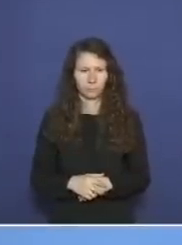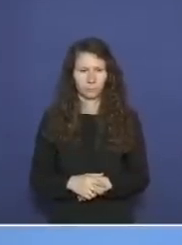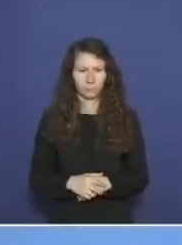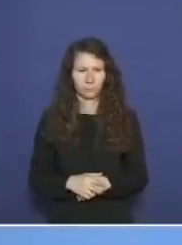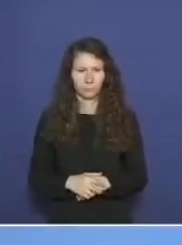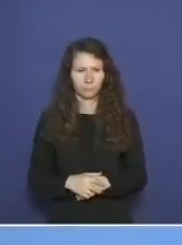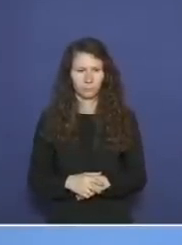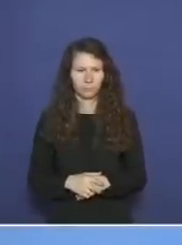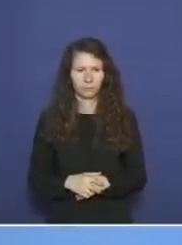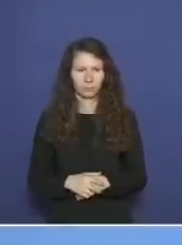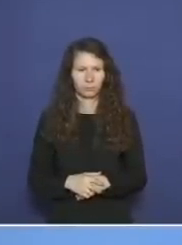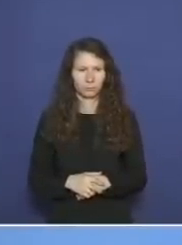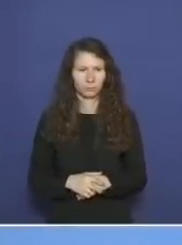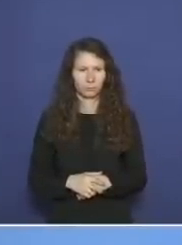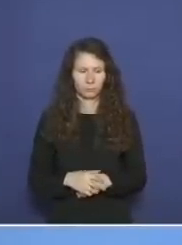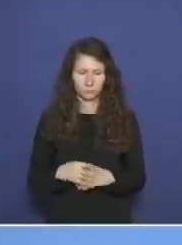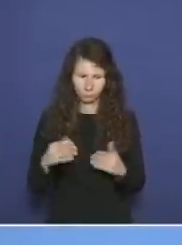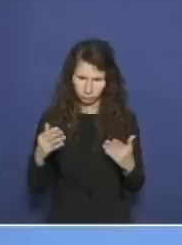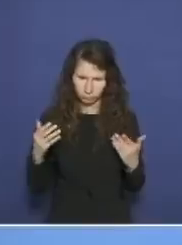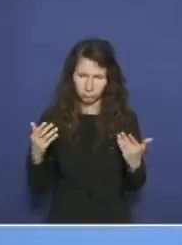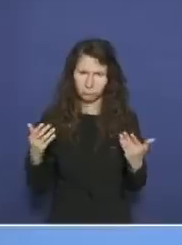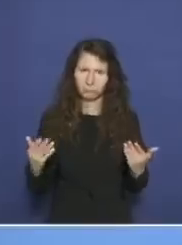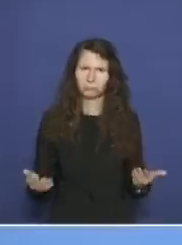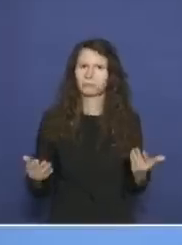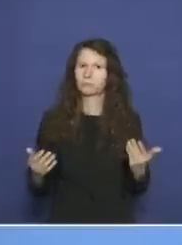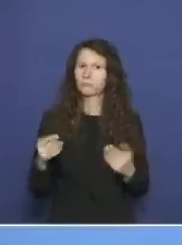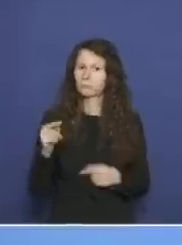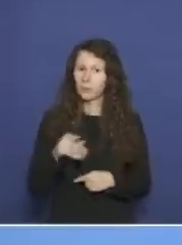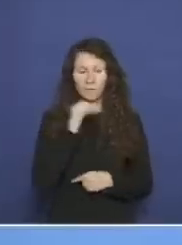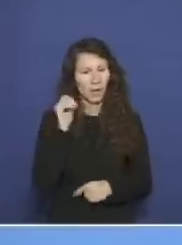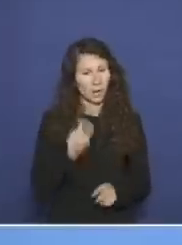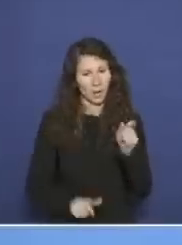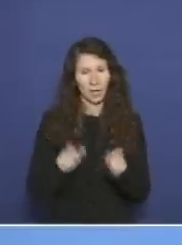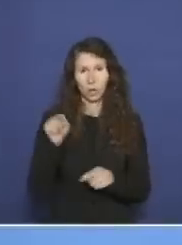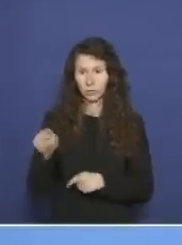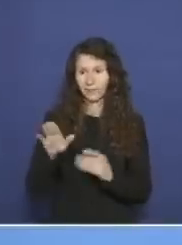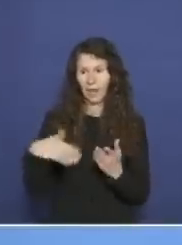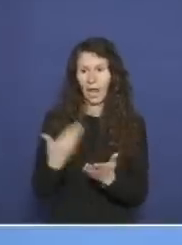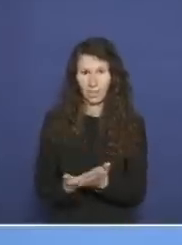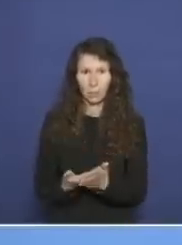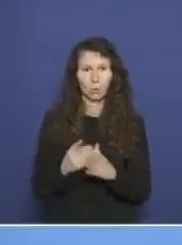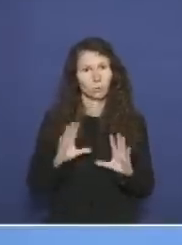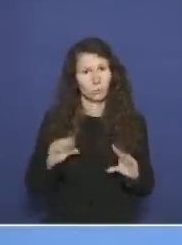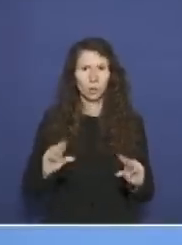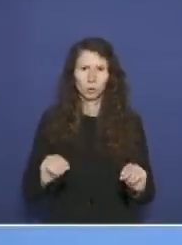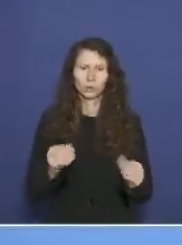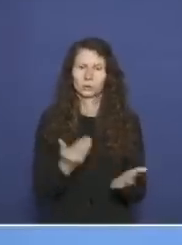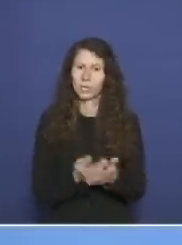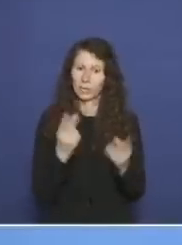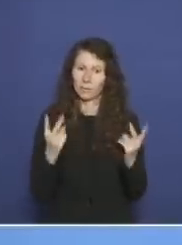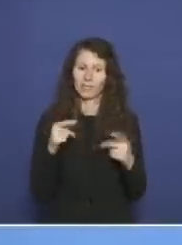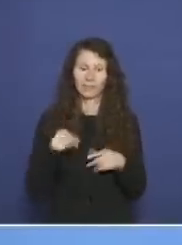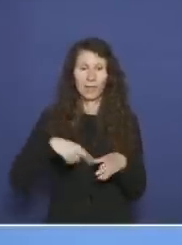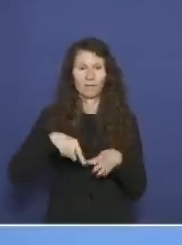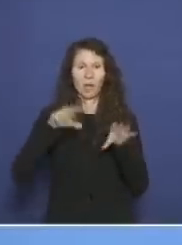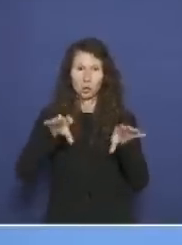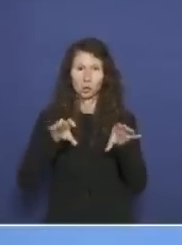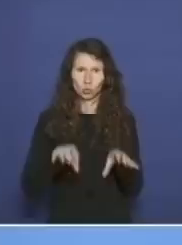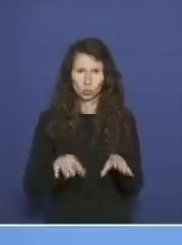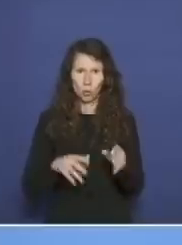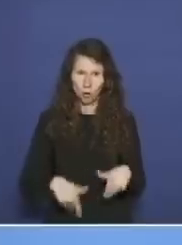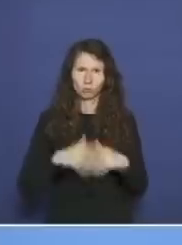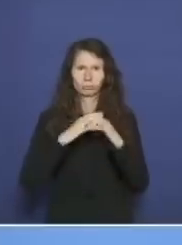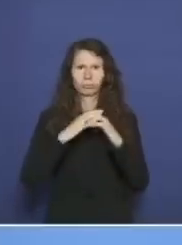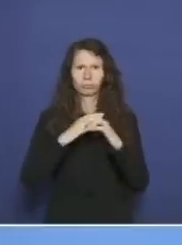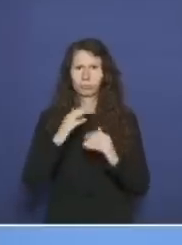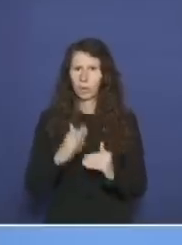Dann ist es eben so, dass viele dieses Angebot auch nutzen. Und es war wichtig, diese Infrastruktur zu haben und zu machen. Und